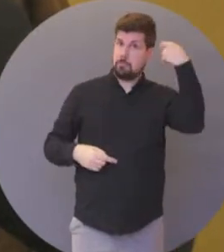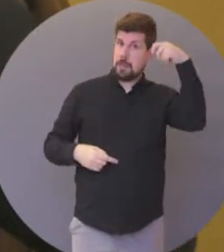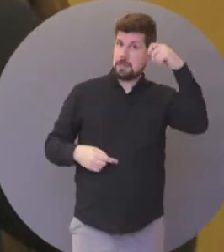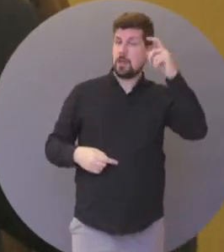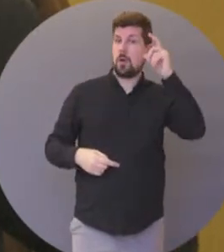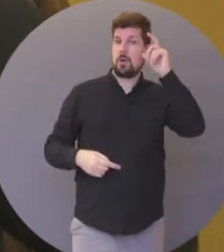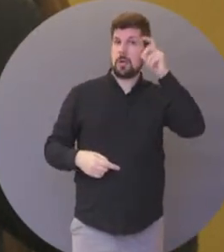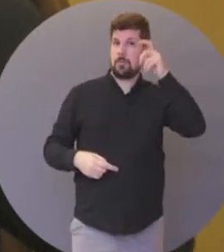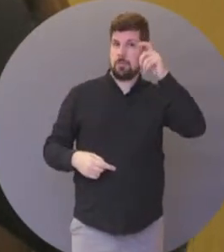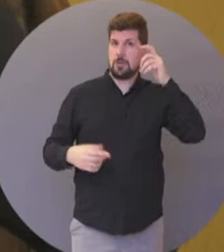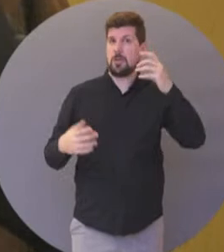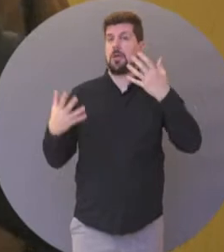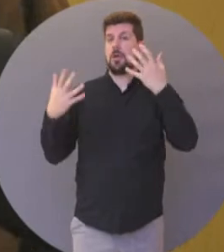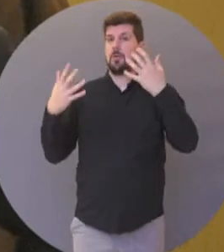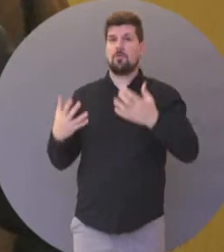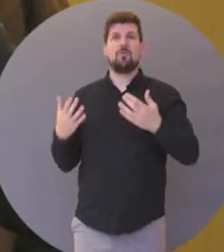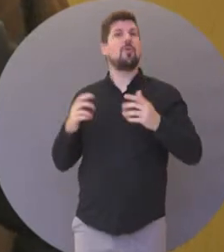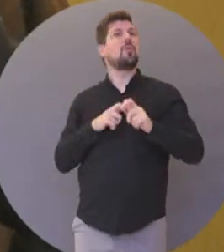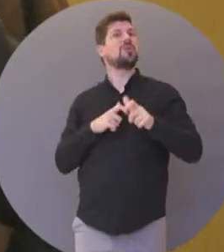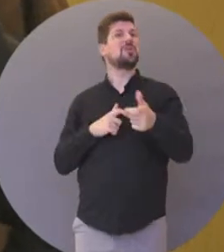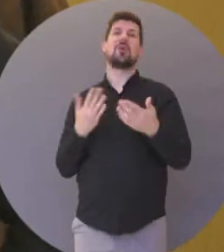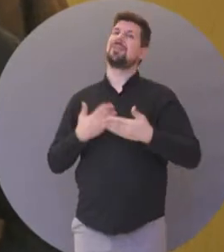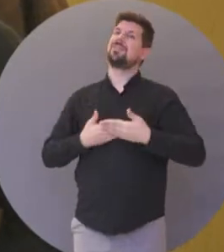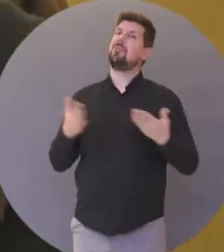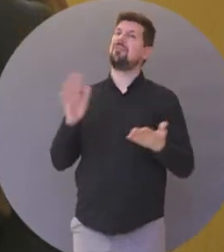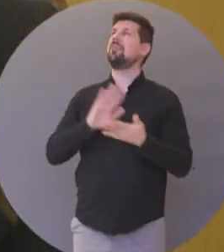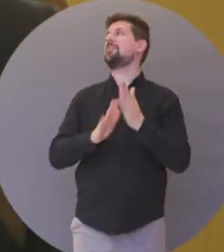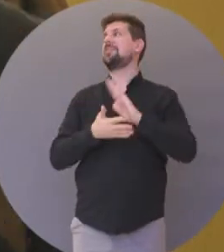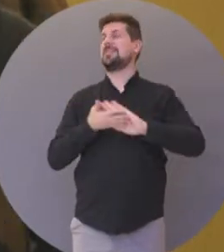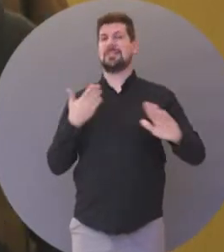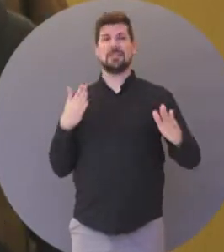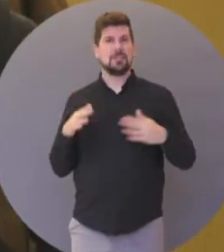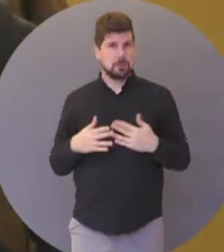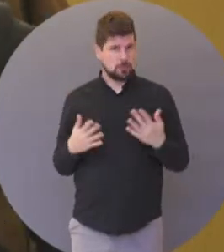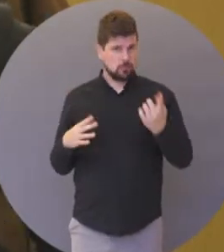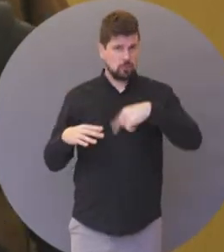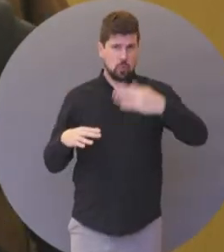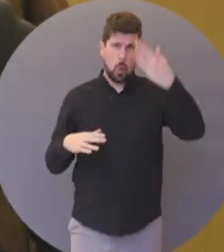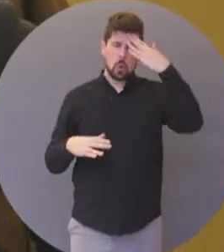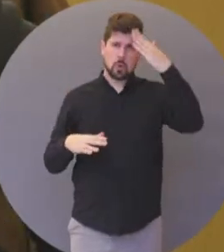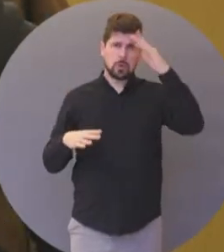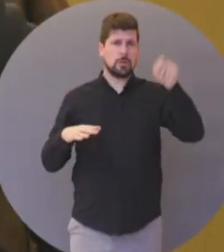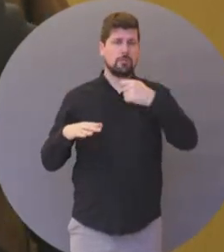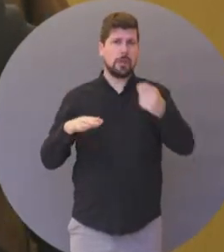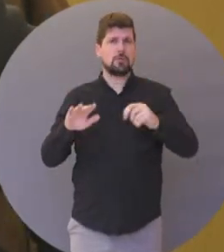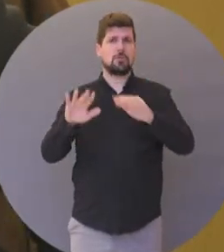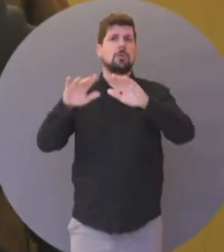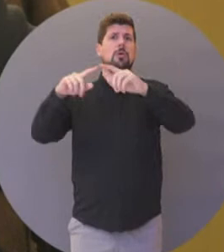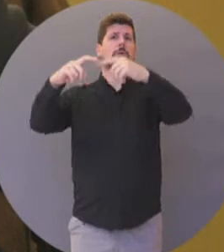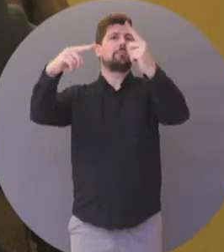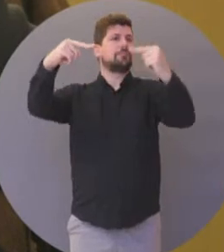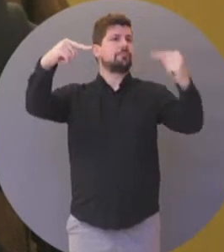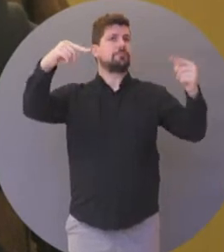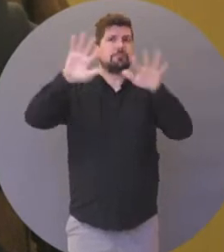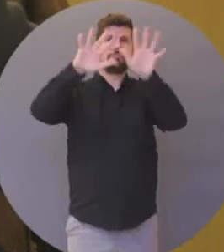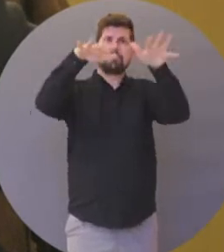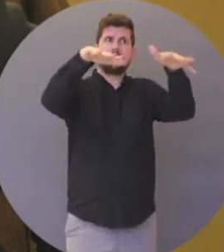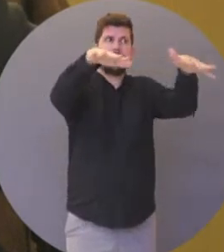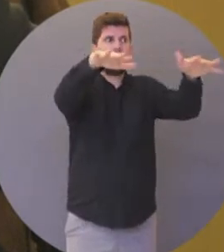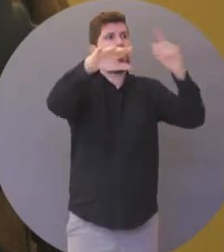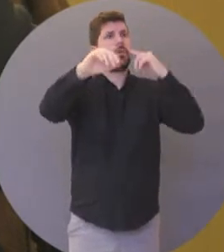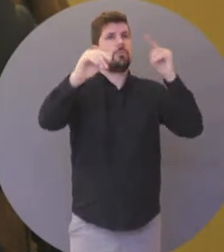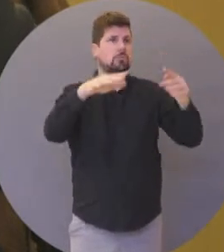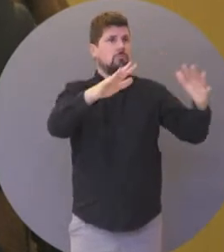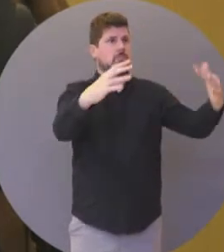sécurité des procédures simplifiées sur un littoral que l'on s'est pourtant menacé de submersion dans la